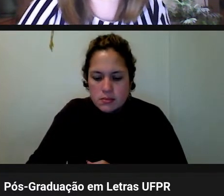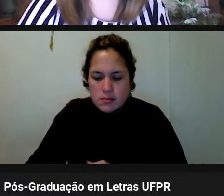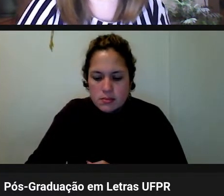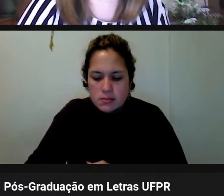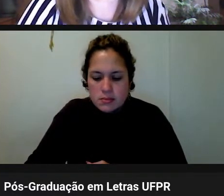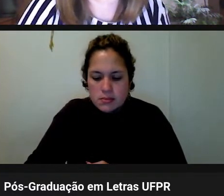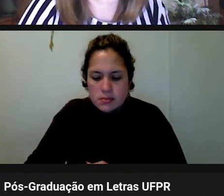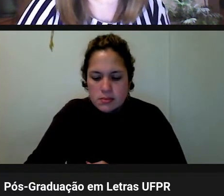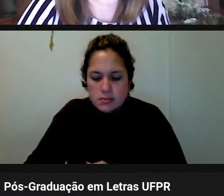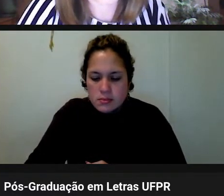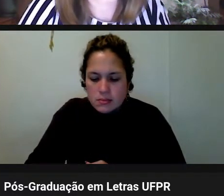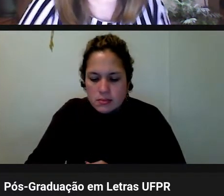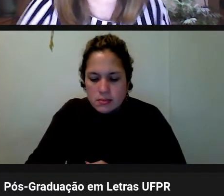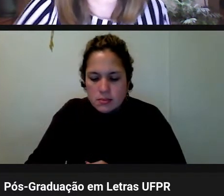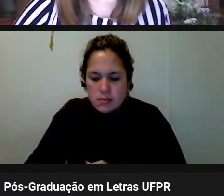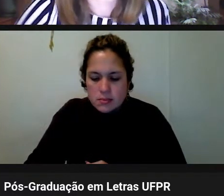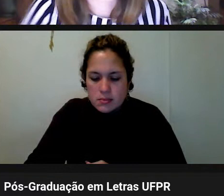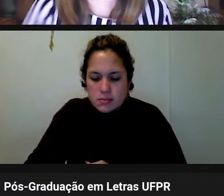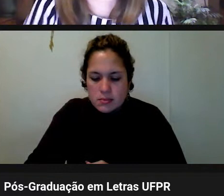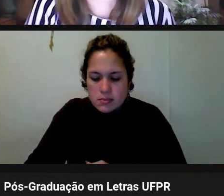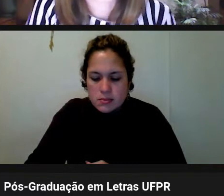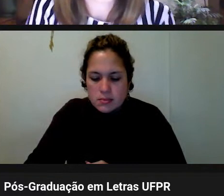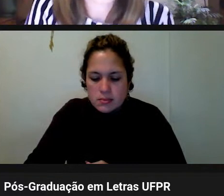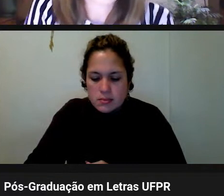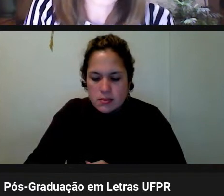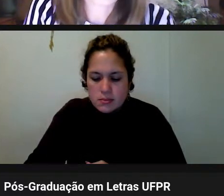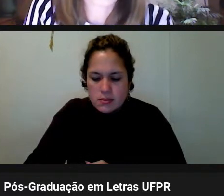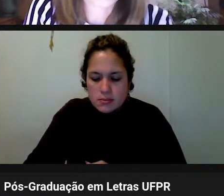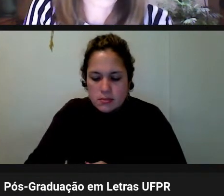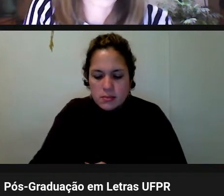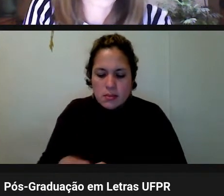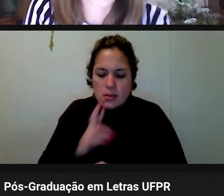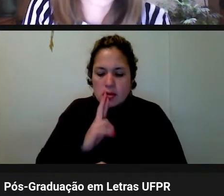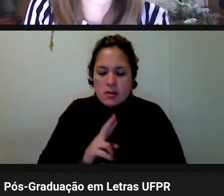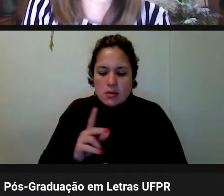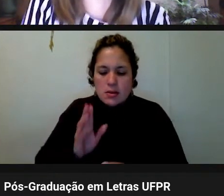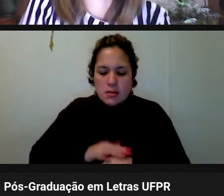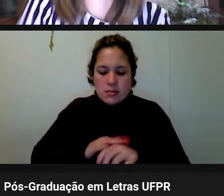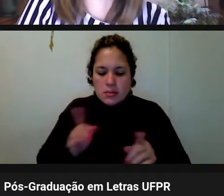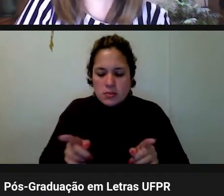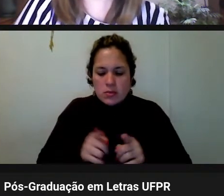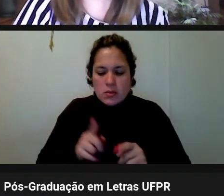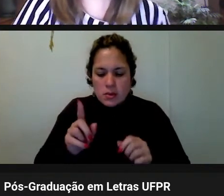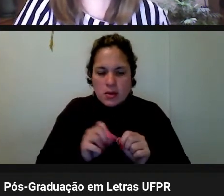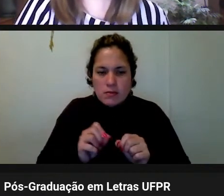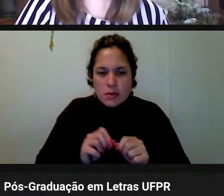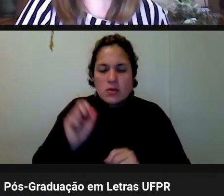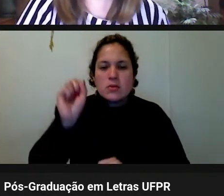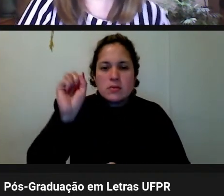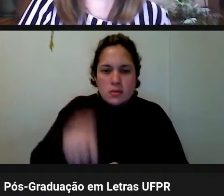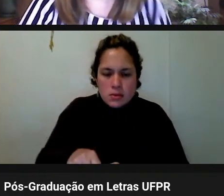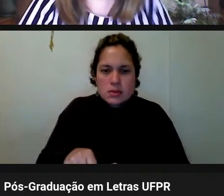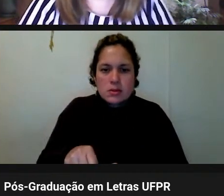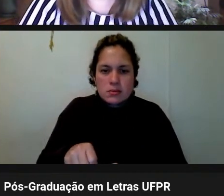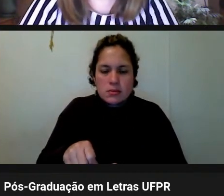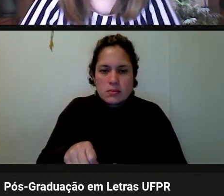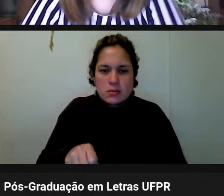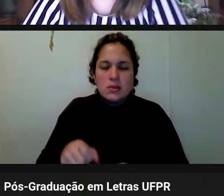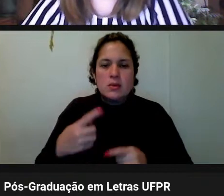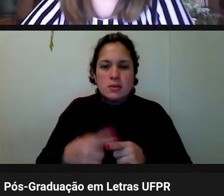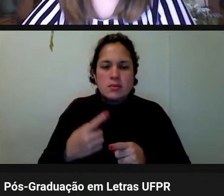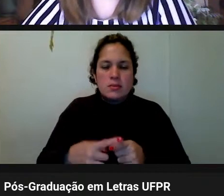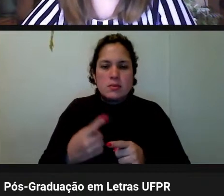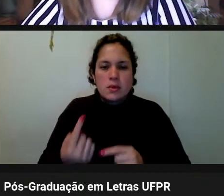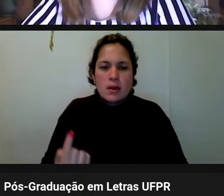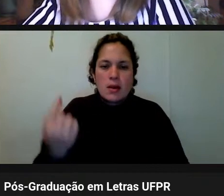syna nazwano Polakiewicz. Então a resposta mais curta é provavelmente sim, porque o